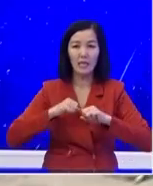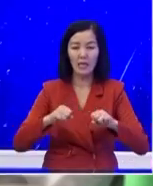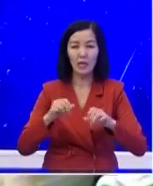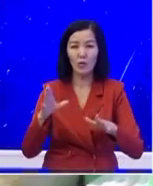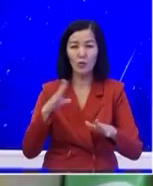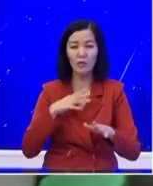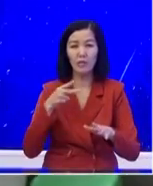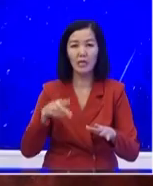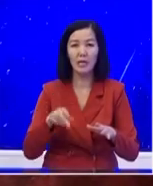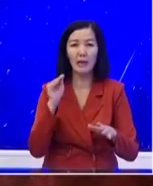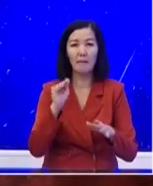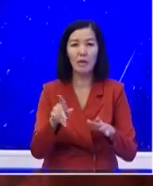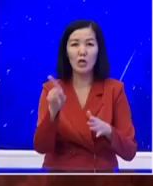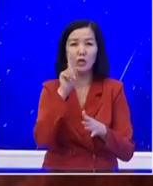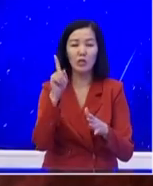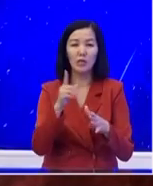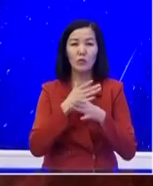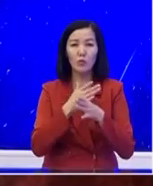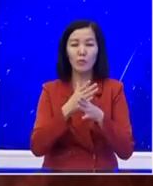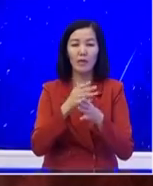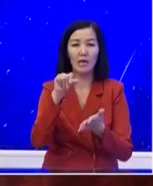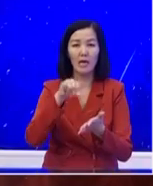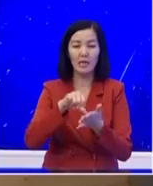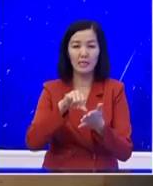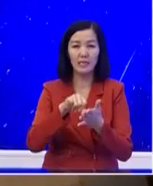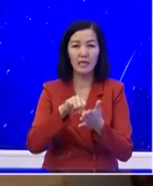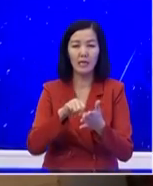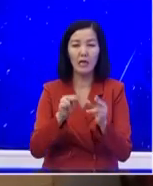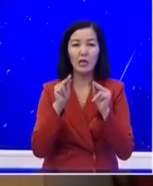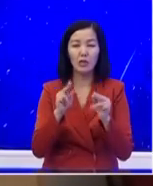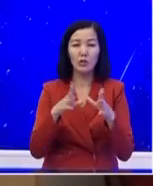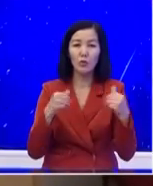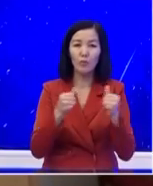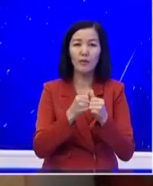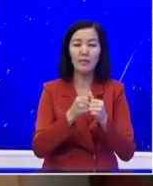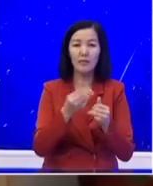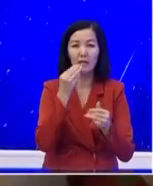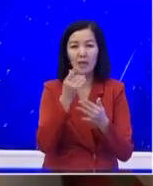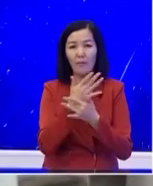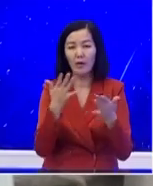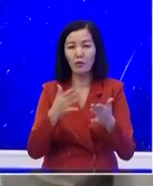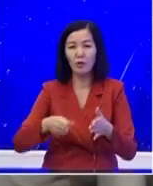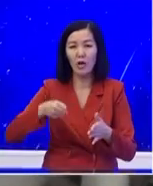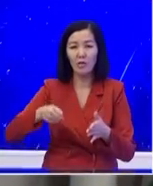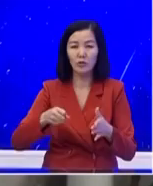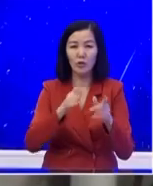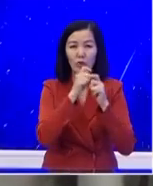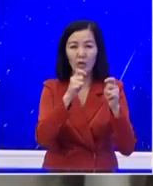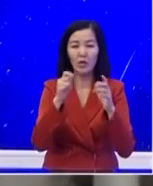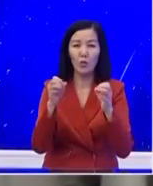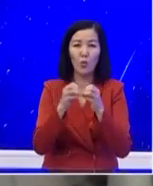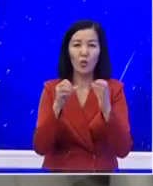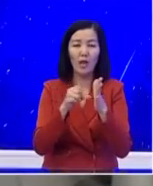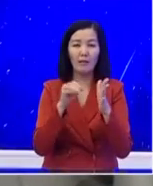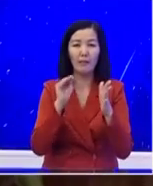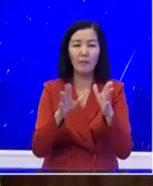кезінде 2000-ден аса жас көмекке келді. Шын мұқтаждарға азық-түлік себеттерін таратты. Біз біргеміз бастамасымен 16000